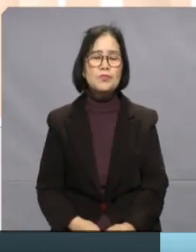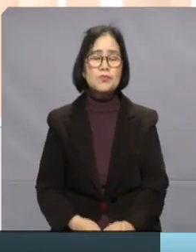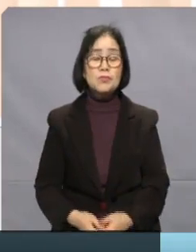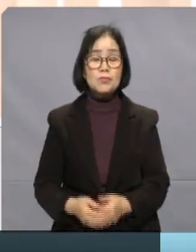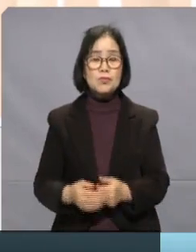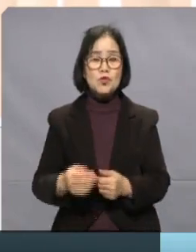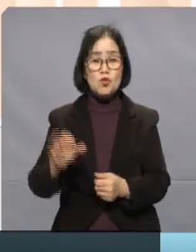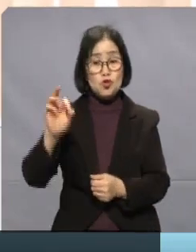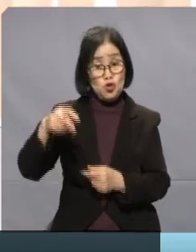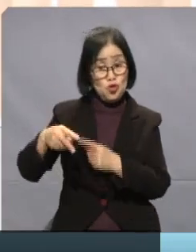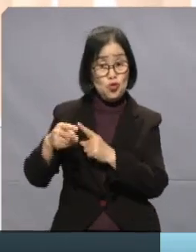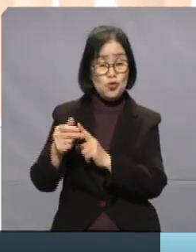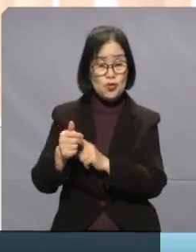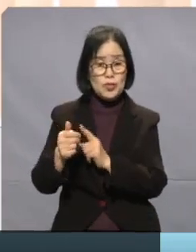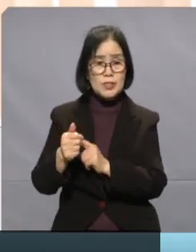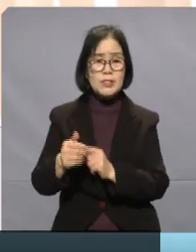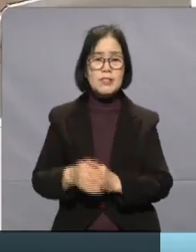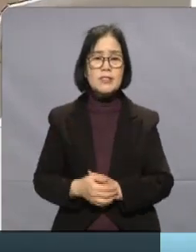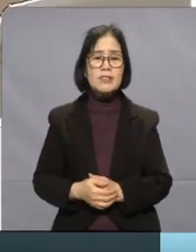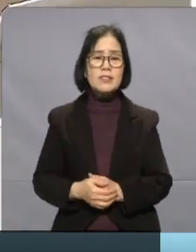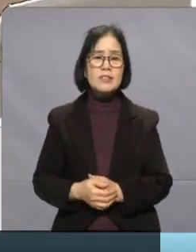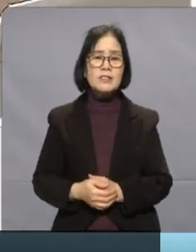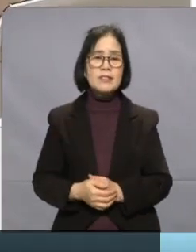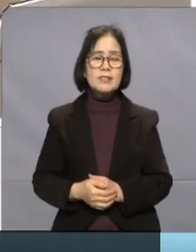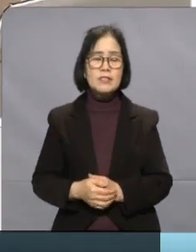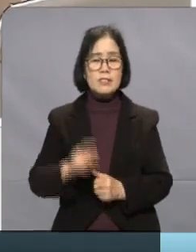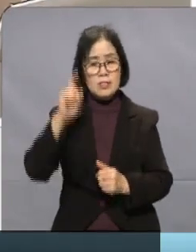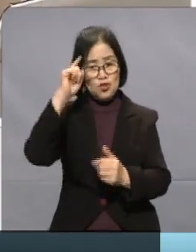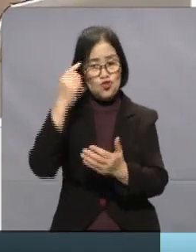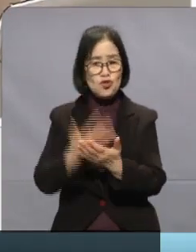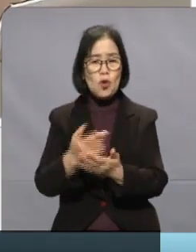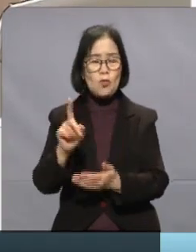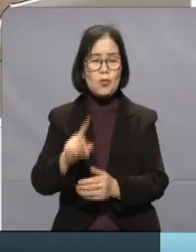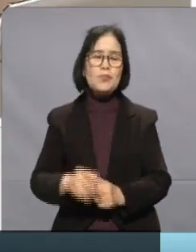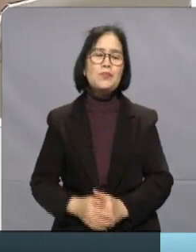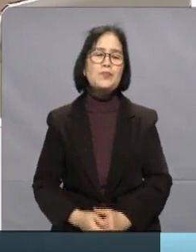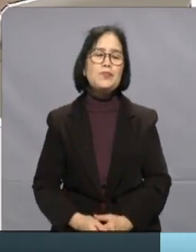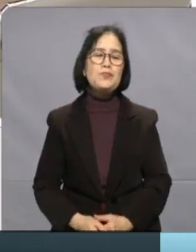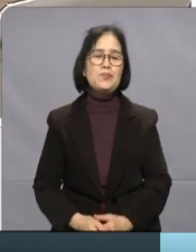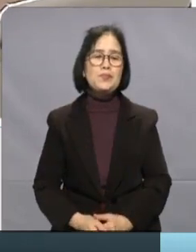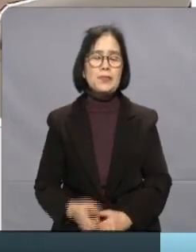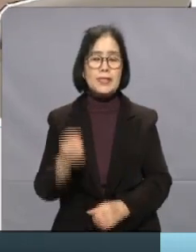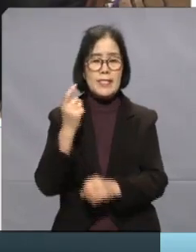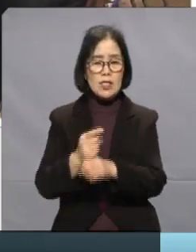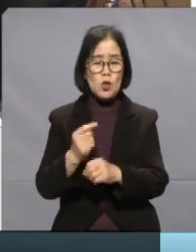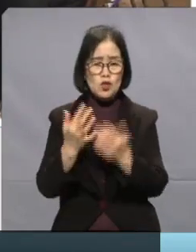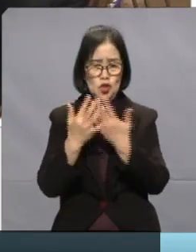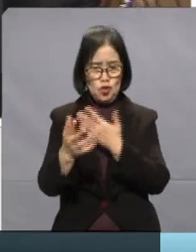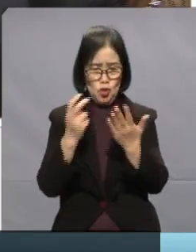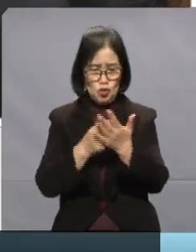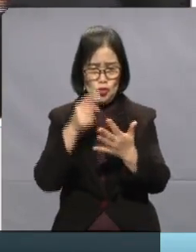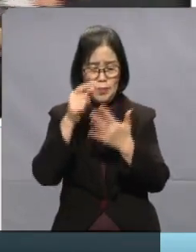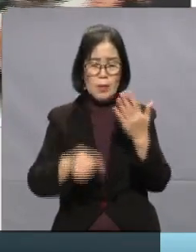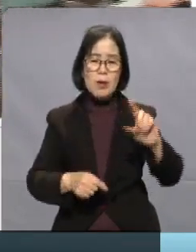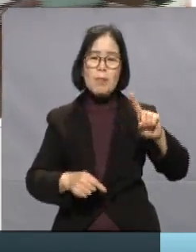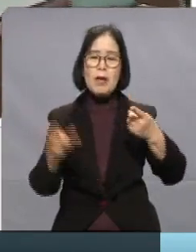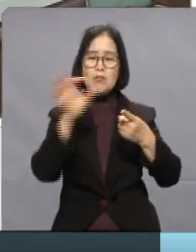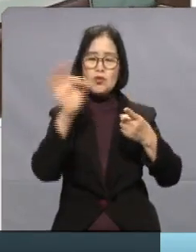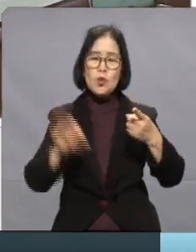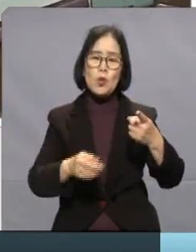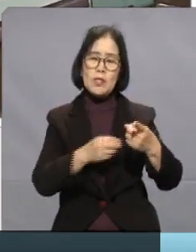이제 유승민 전 의원 같은 경우는 가장 그 타격을 입은 것은 기존 전 대로를 바꿔서 100%